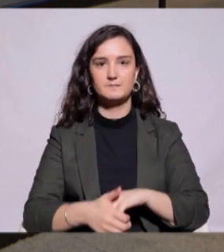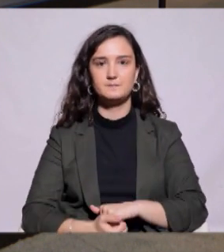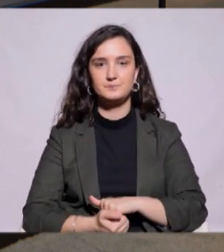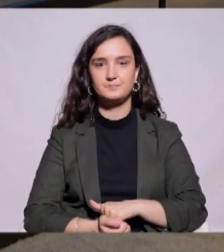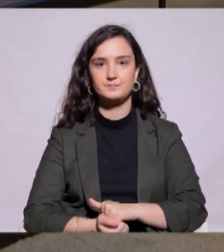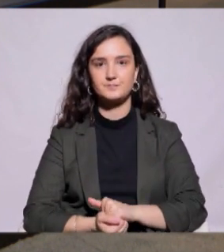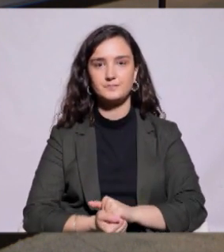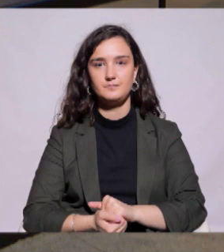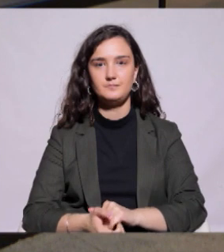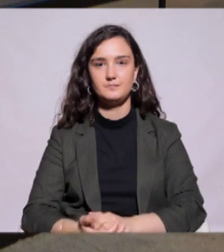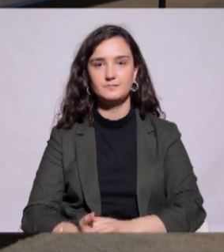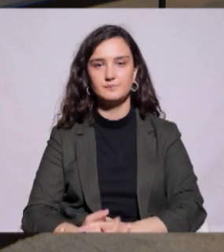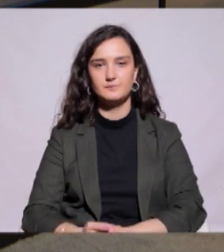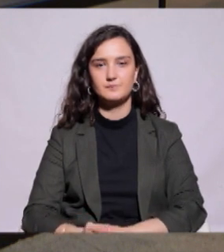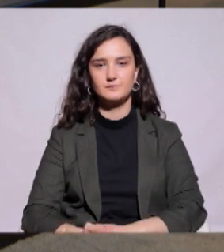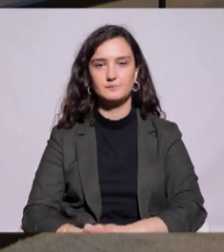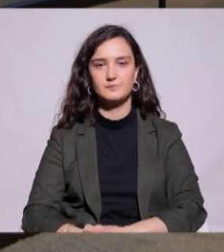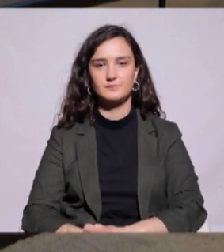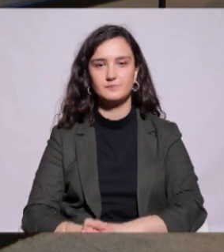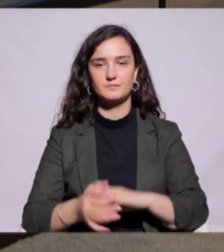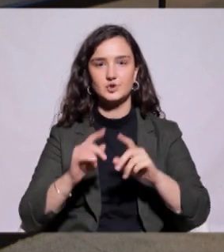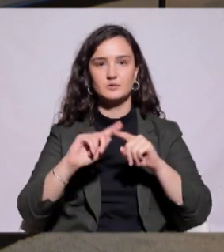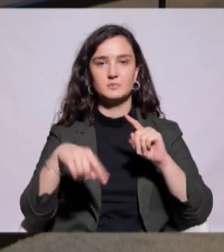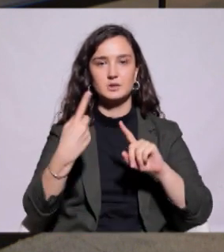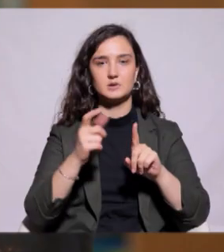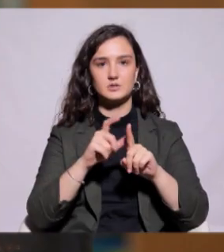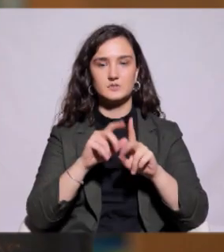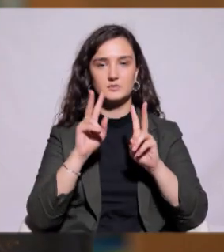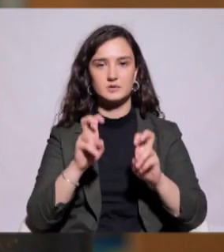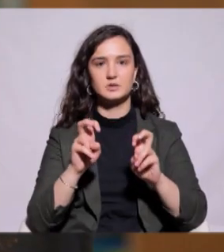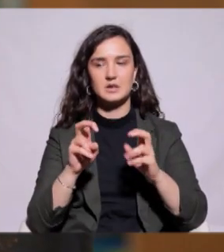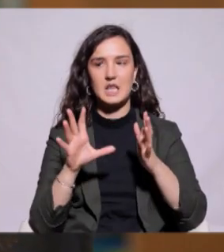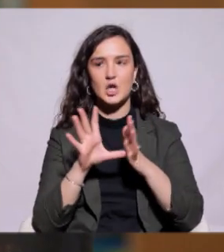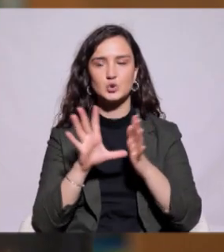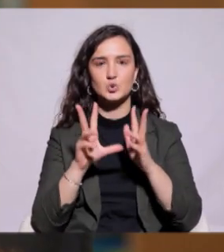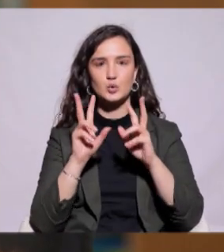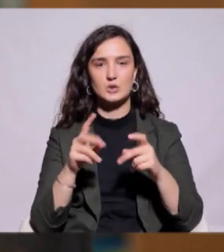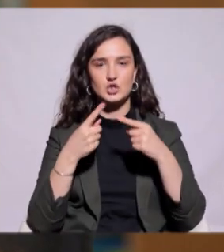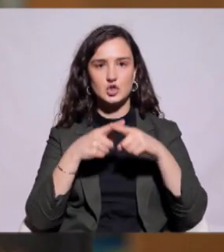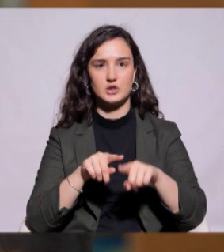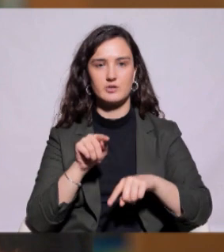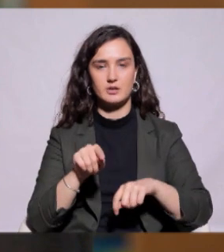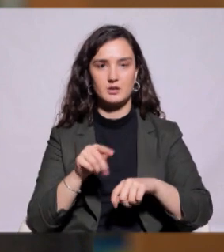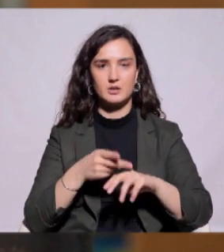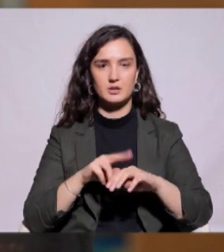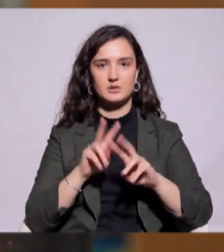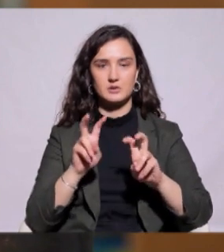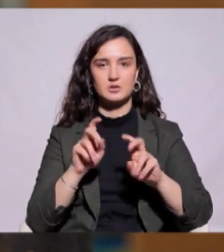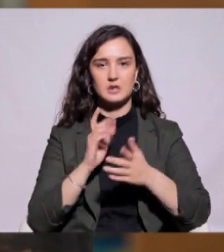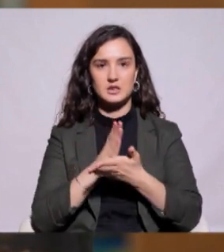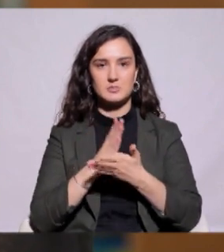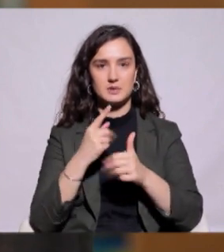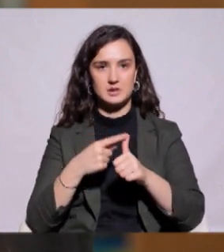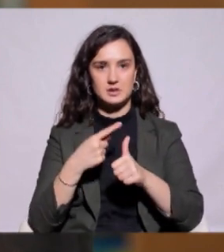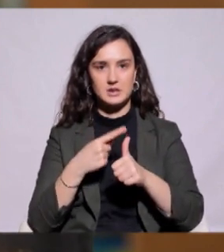მანქანათმშენებლობა. Our next word is electrical engineering. Electrical engineering is a noun as